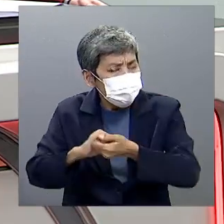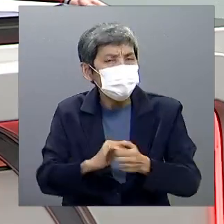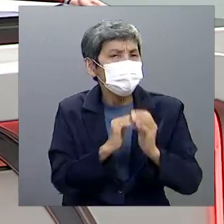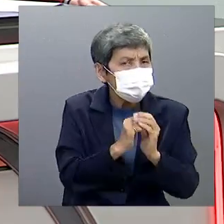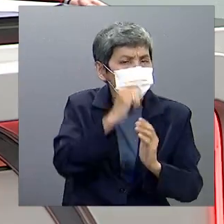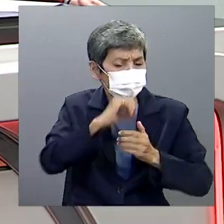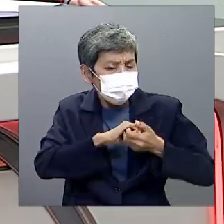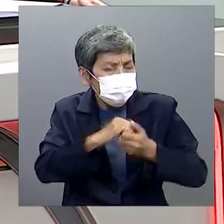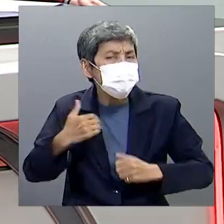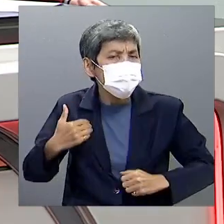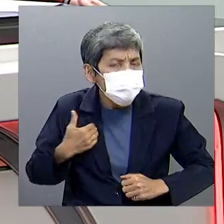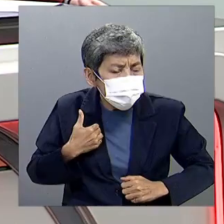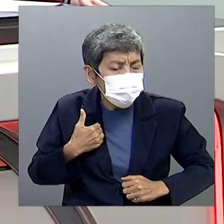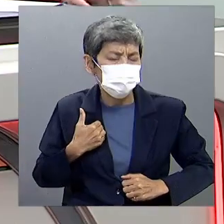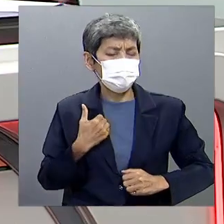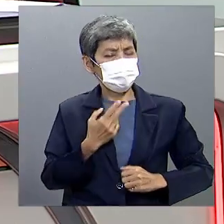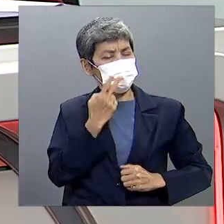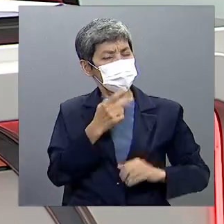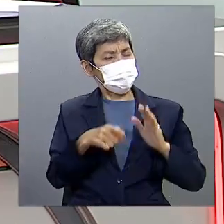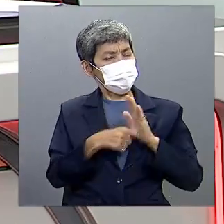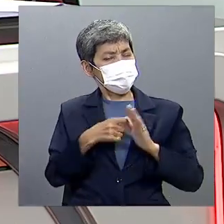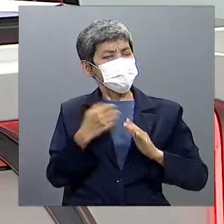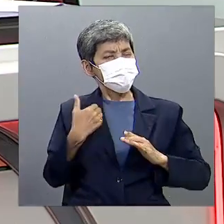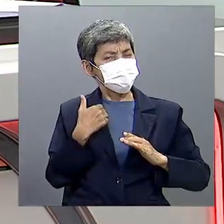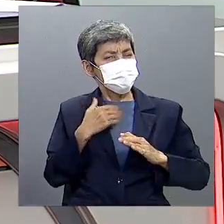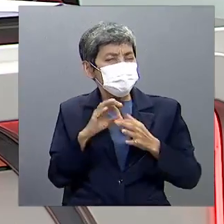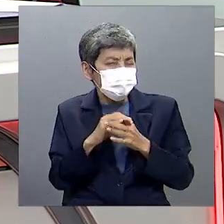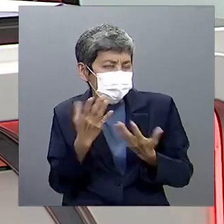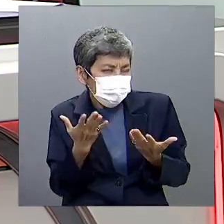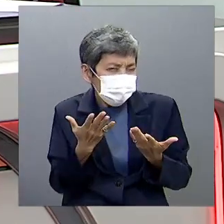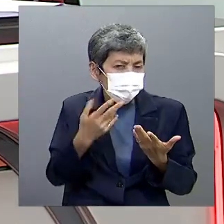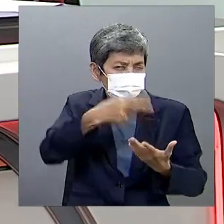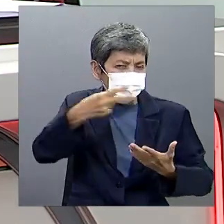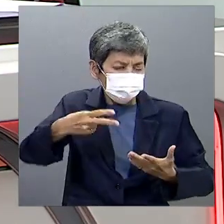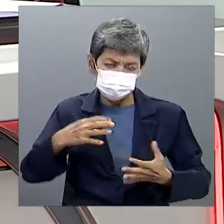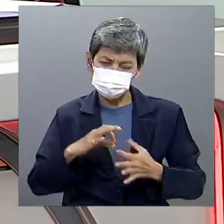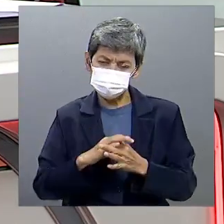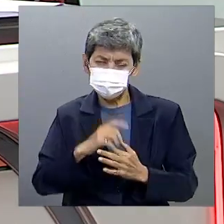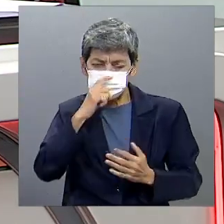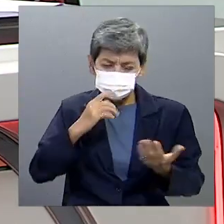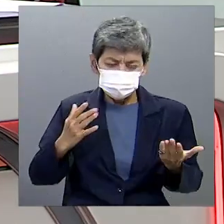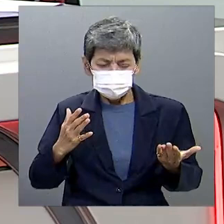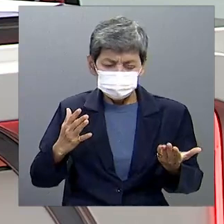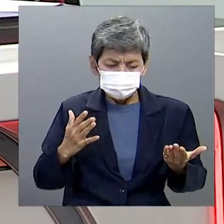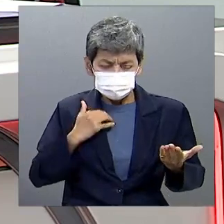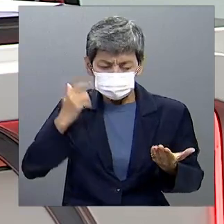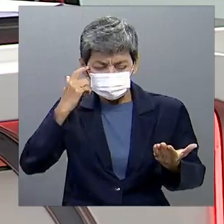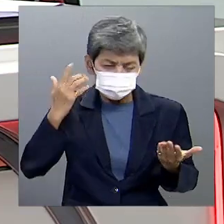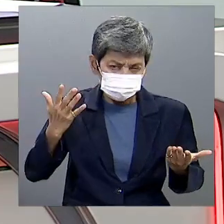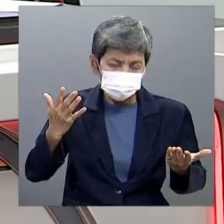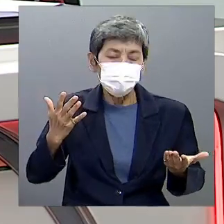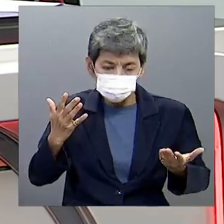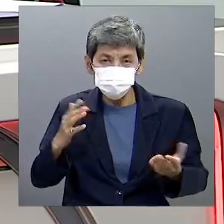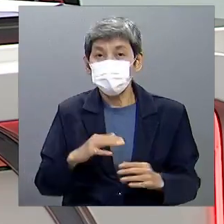มีนัยยะที่บ่งบอกบางคำที่อาจจะตีความได้เหมือนกันว่าเป็นการกดดันไกลๆมายังรัฐบาลไทยที่บอกว่ารัฐ